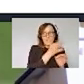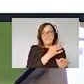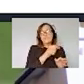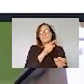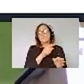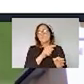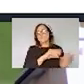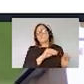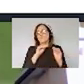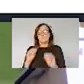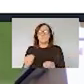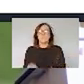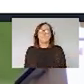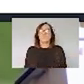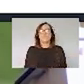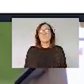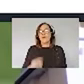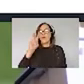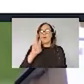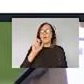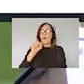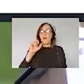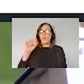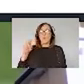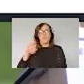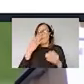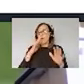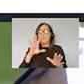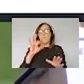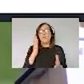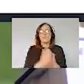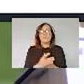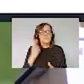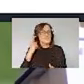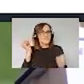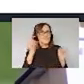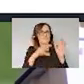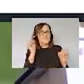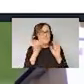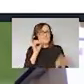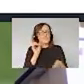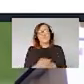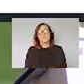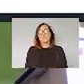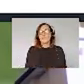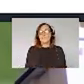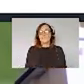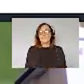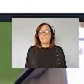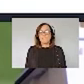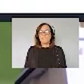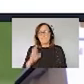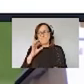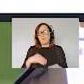z samego quizu. Kahoota nie pokazywałam, drodzy Państwo, bo o właśnie, teraz ja słyszę Państwa cały czas i sobie tylko